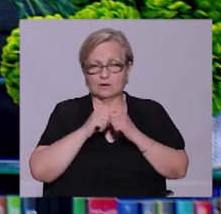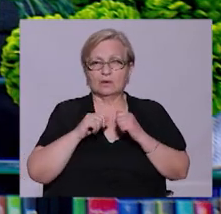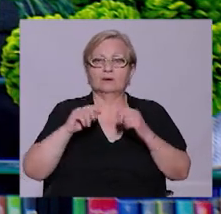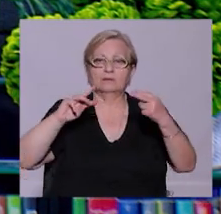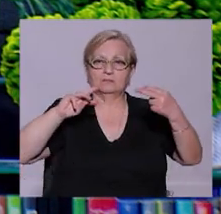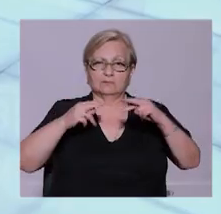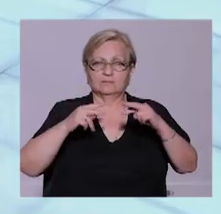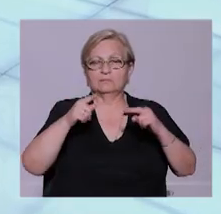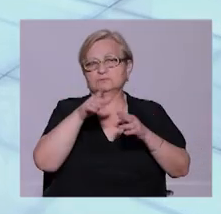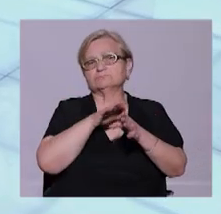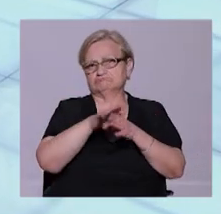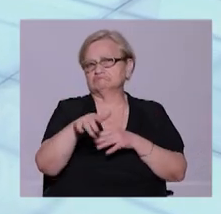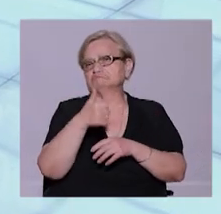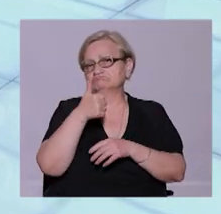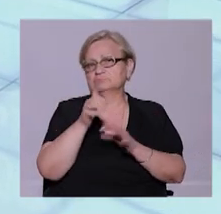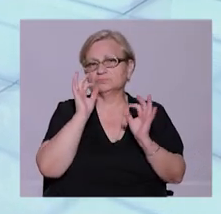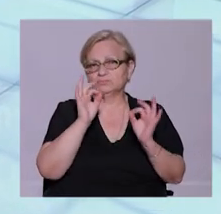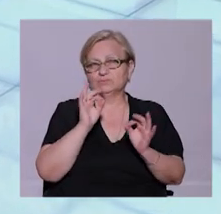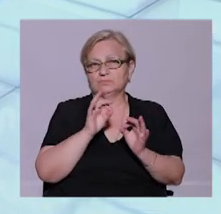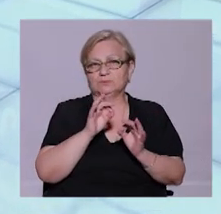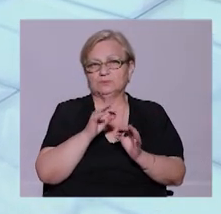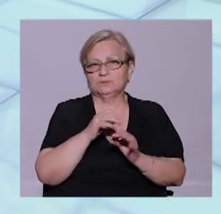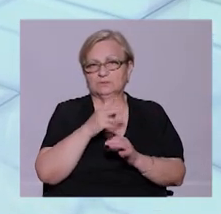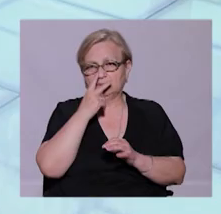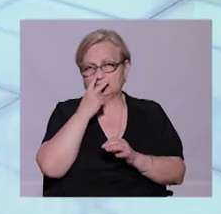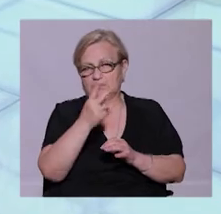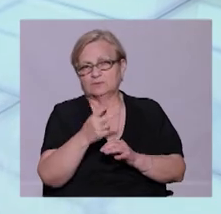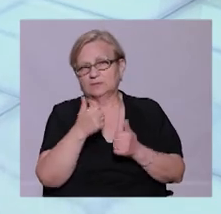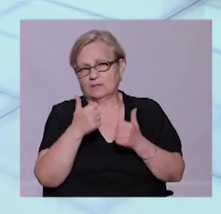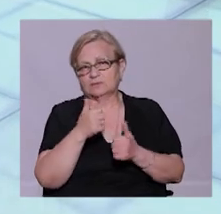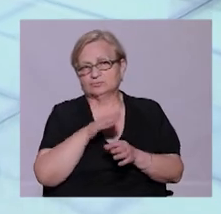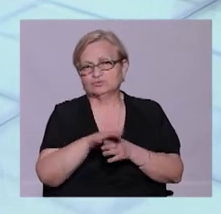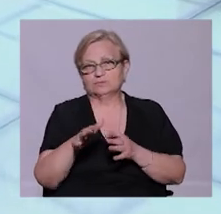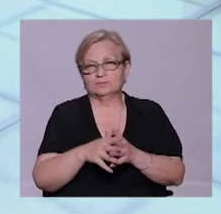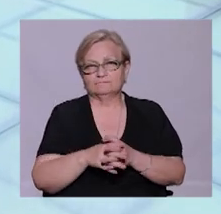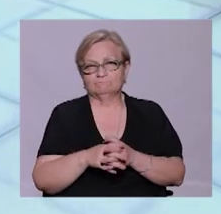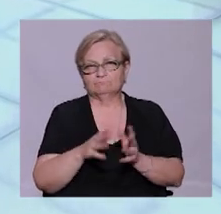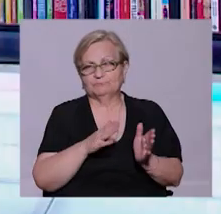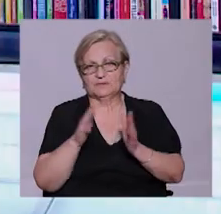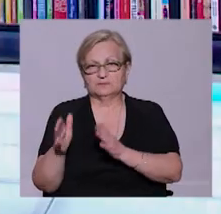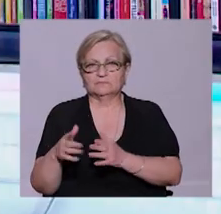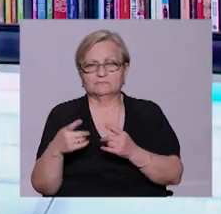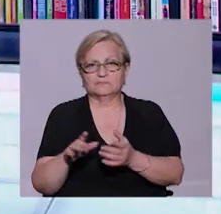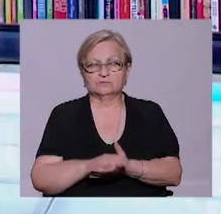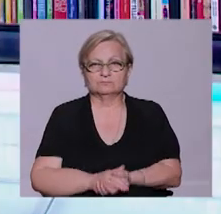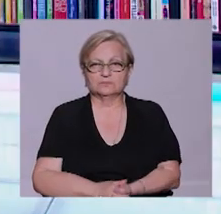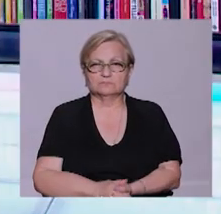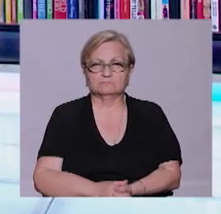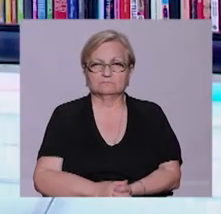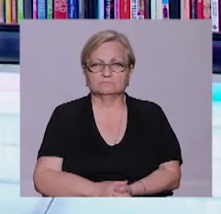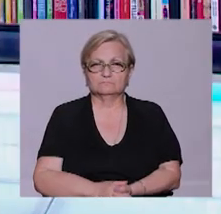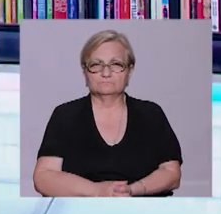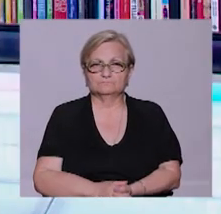და ანტონიმები, შესრულებულია, რაც რა თქმა უნდა ნამუშევარზე დადებითად მეტყველებს. გადავიდეთ შემდეგ სლაიდზე